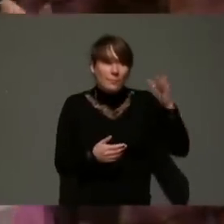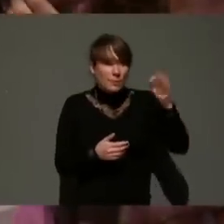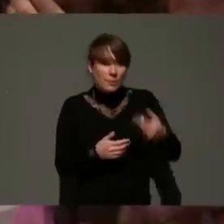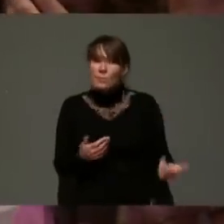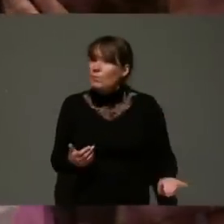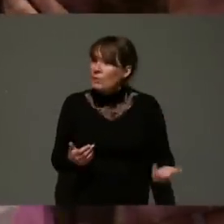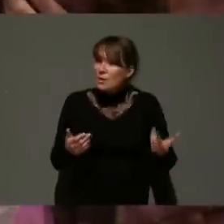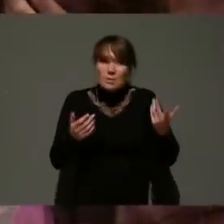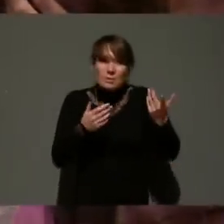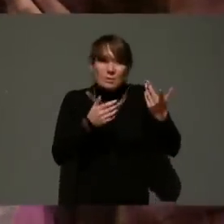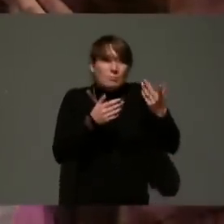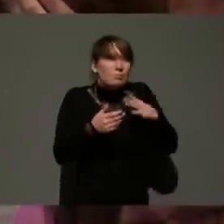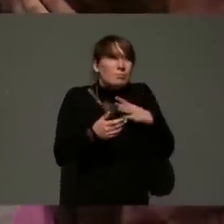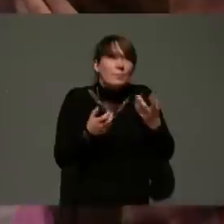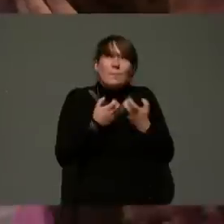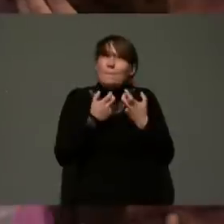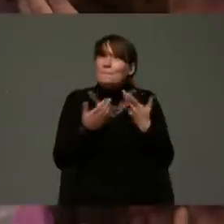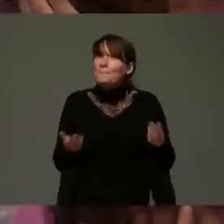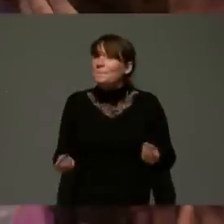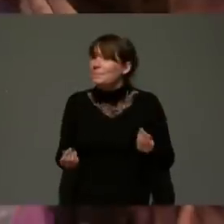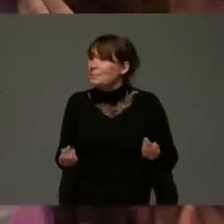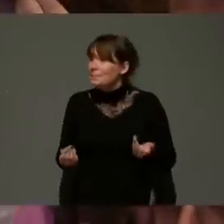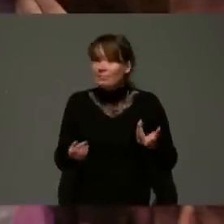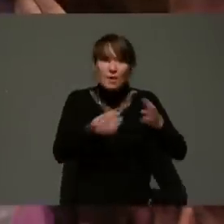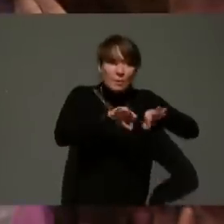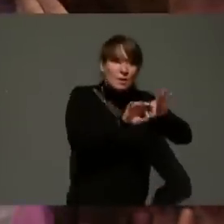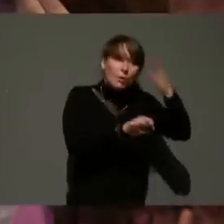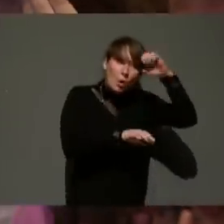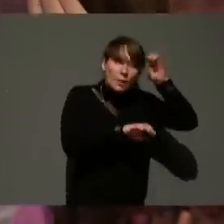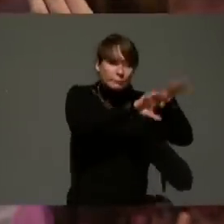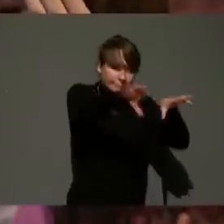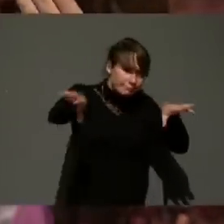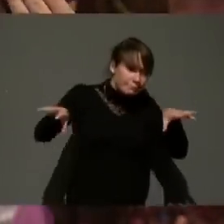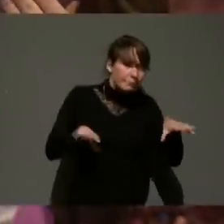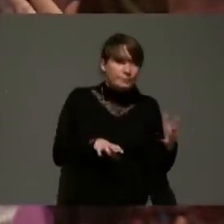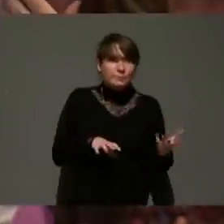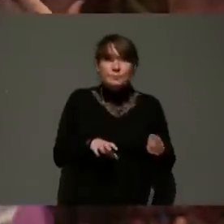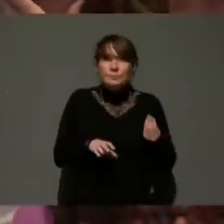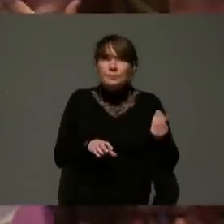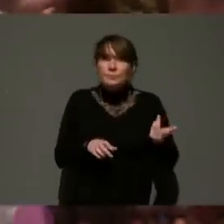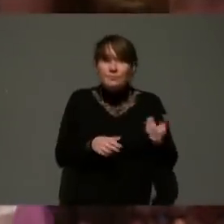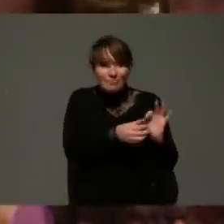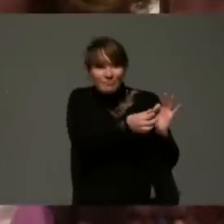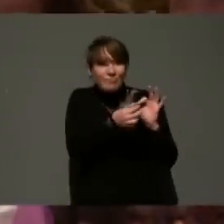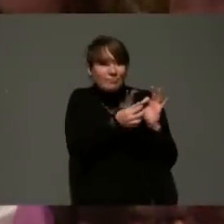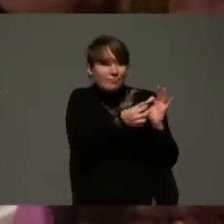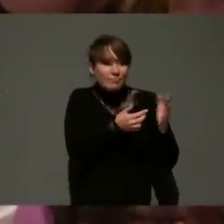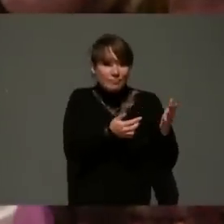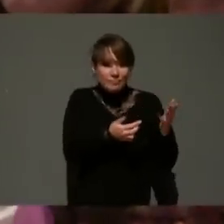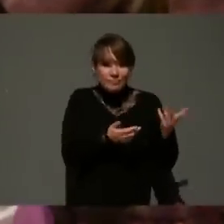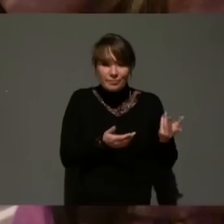est apparente, quoi. Est-ce qu'il y a une corrélation dans les pays européens entre la santé de la...